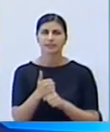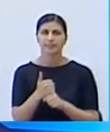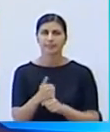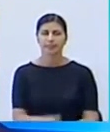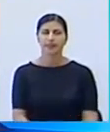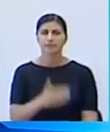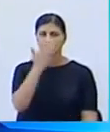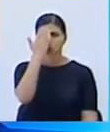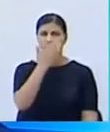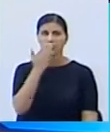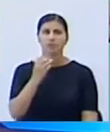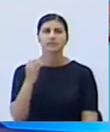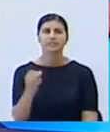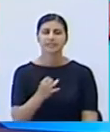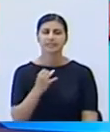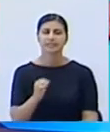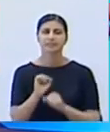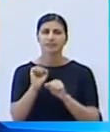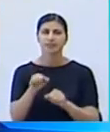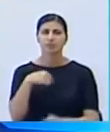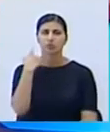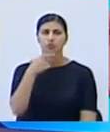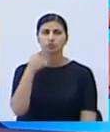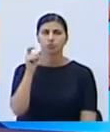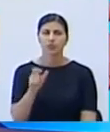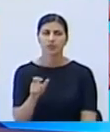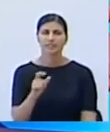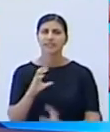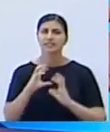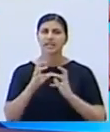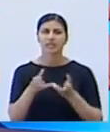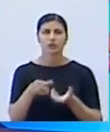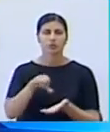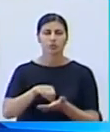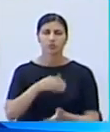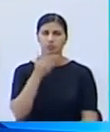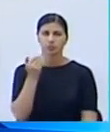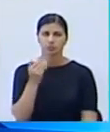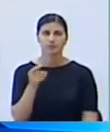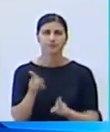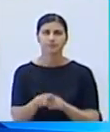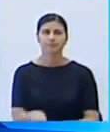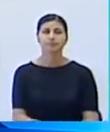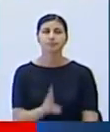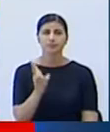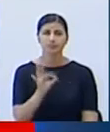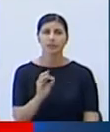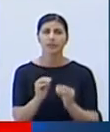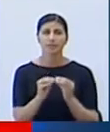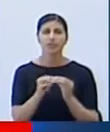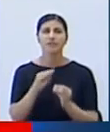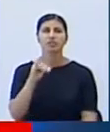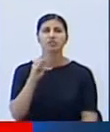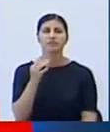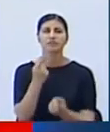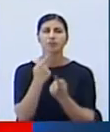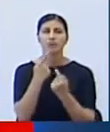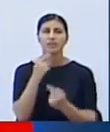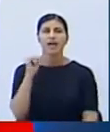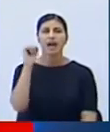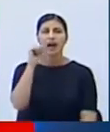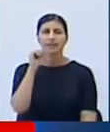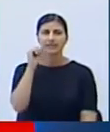ავტოქტონური მოსახლეობის ინტერესების დამცველი სუბიექტი არც საერთაშორისო დონეზე არ არსებობს. არჩი და უთიერთობა. თუმცა იგივე ჟენევის მოლაპარაკებებში